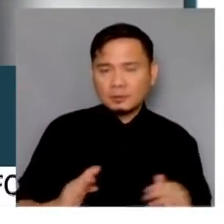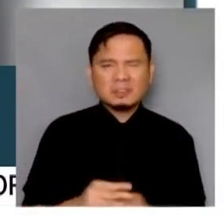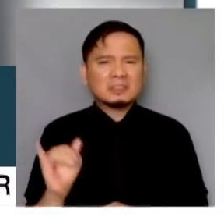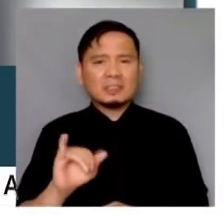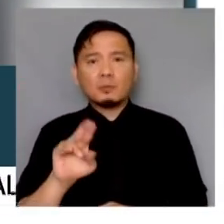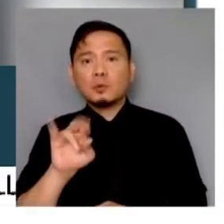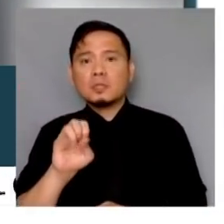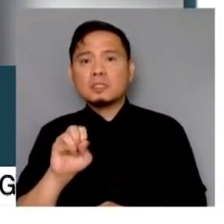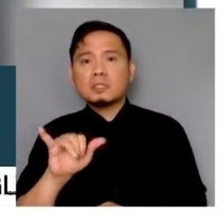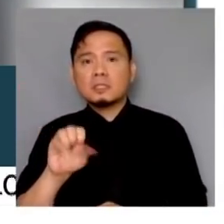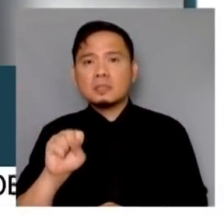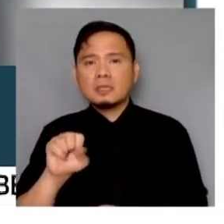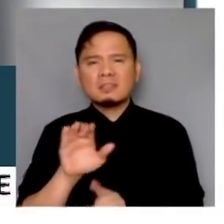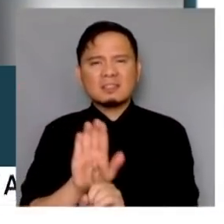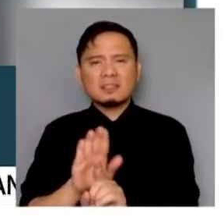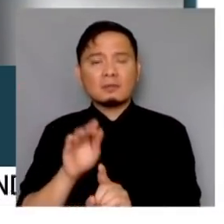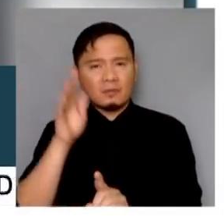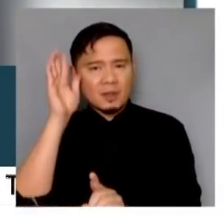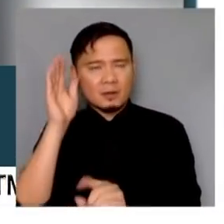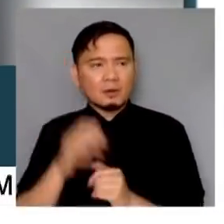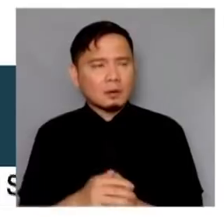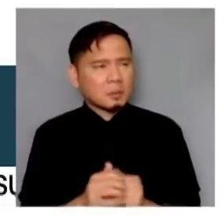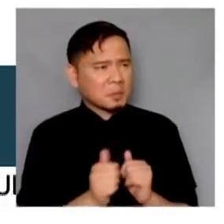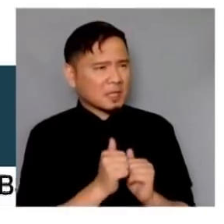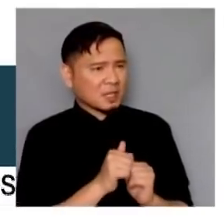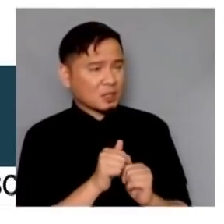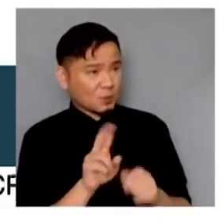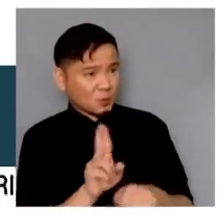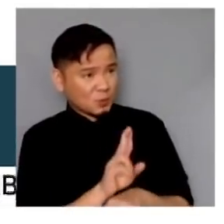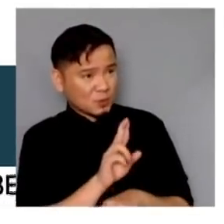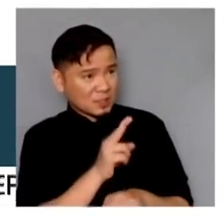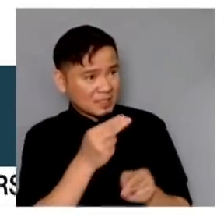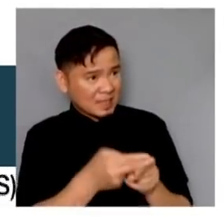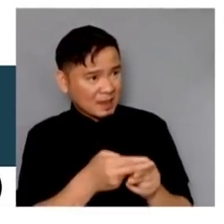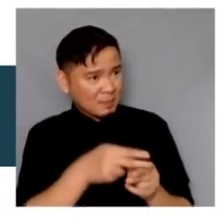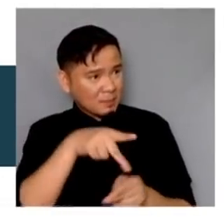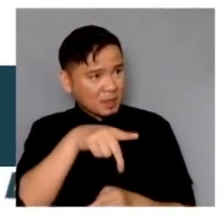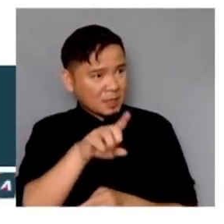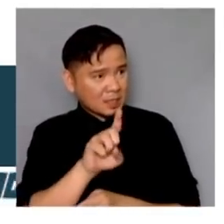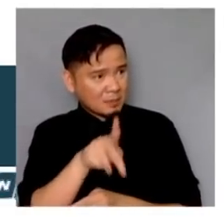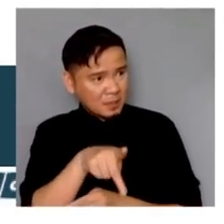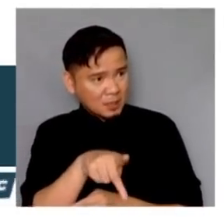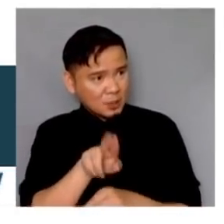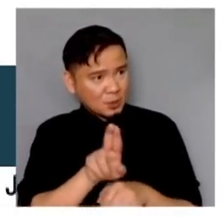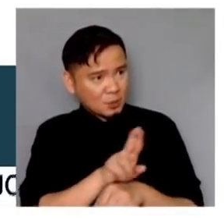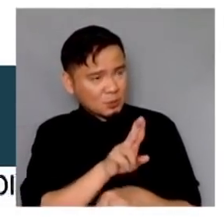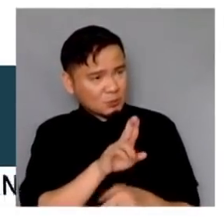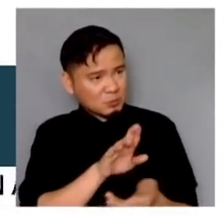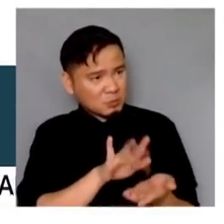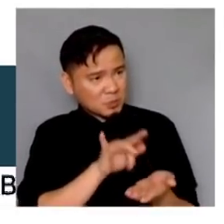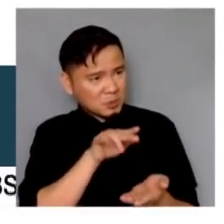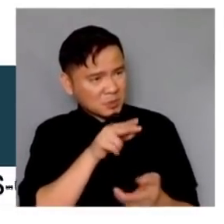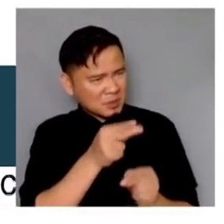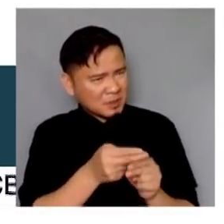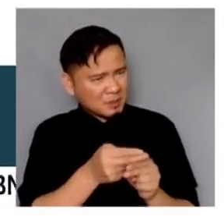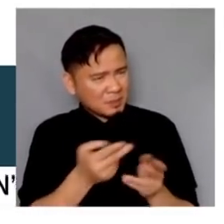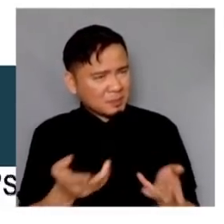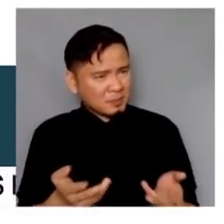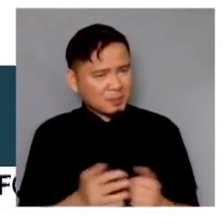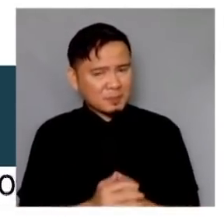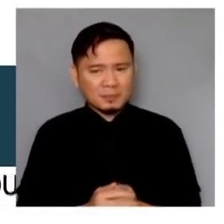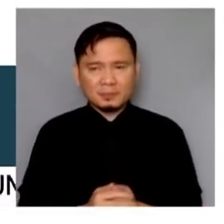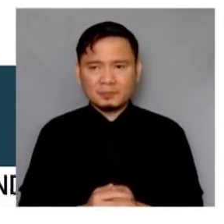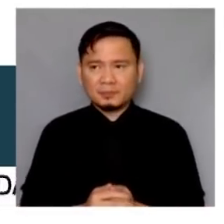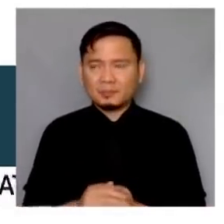naman yung daddy niya nung. So ginamit niyo lang po yung pangalan ng PDP. For name recall. Yeah,